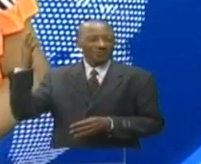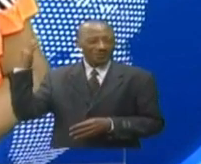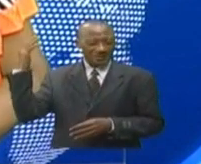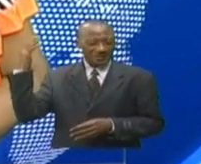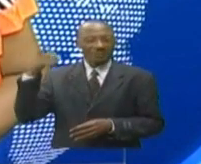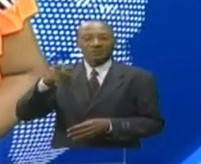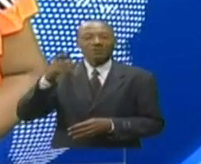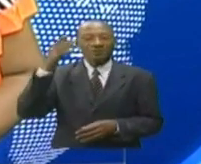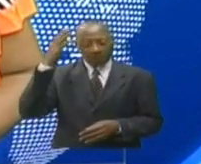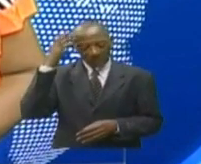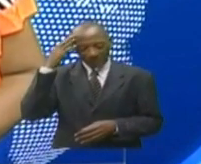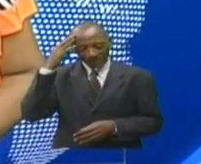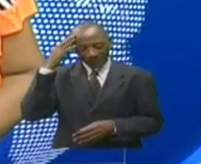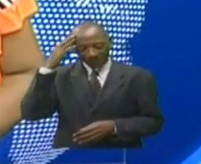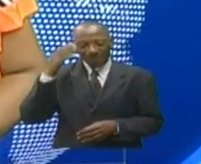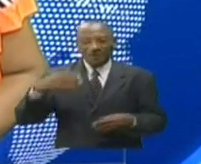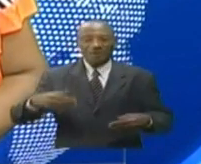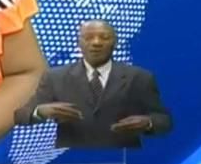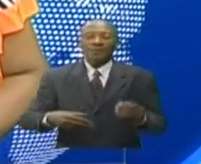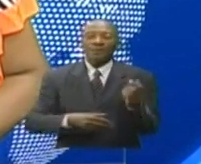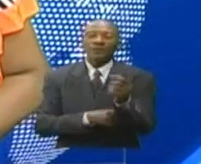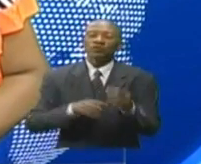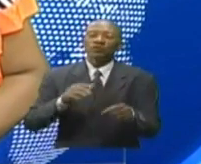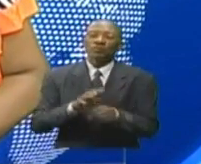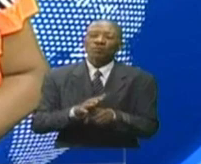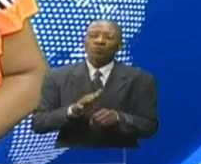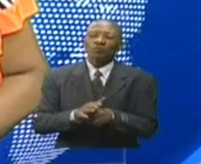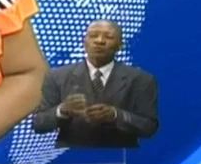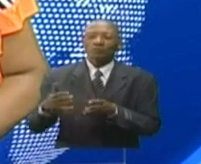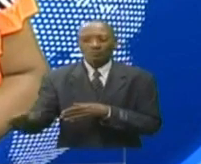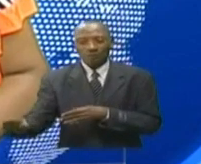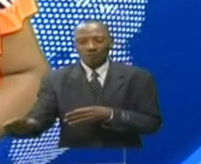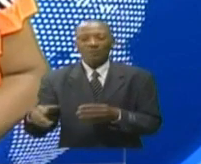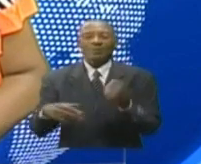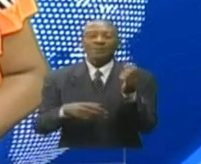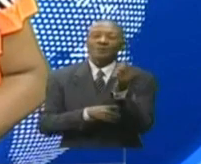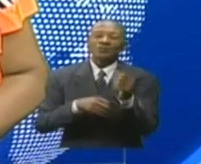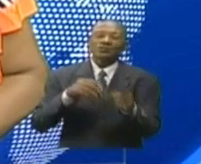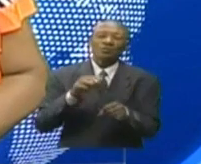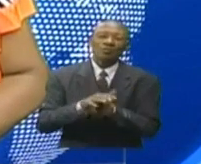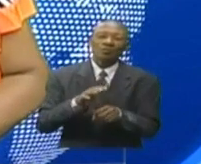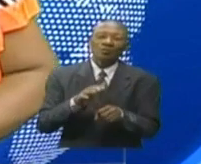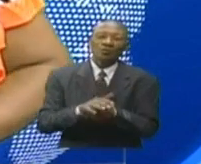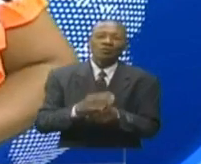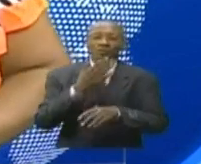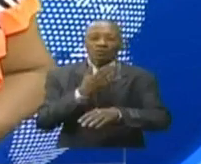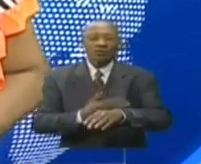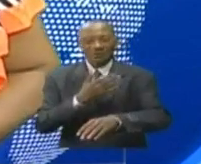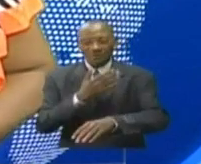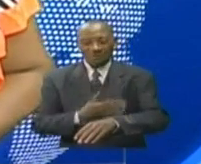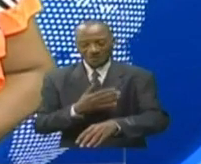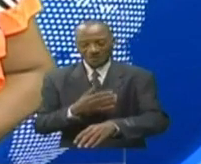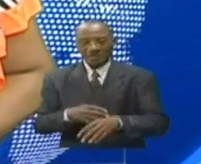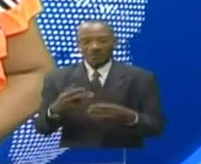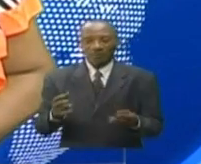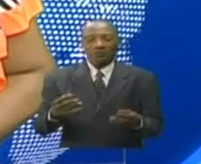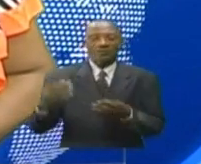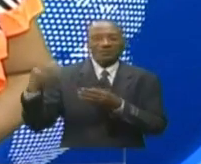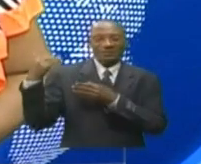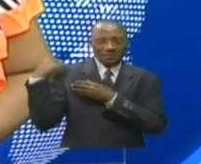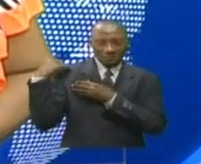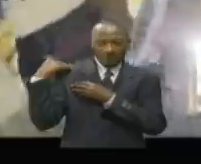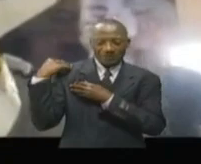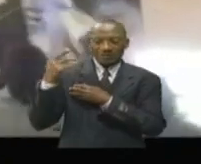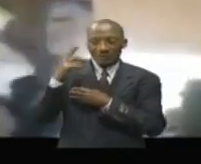20 septembre dernier en Mbujimayi, lieu où ce dernier a été abattu par balle à bout portant, nous dit Béatrice